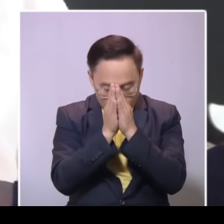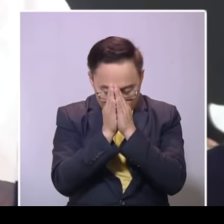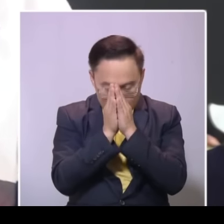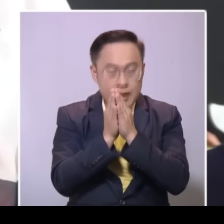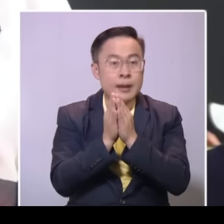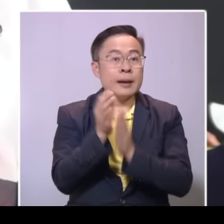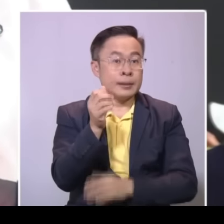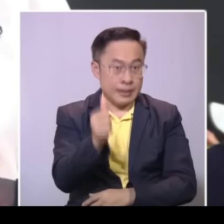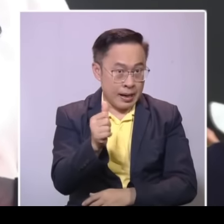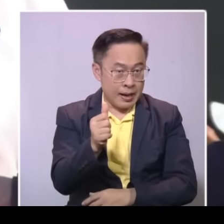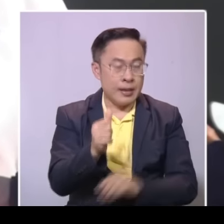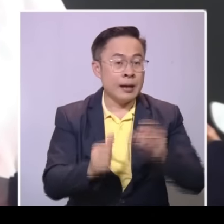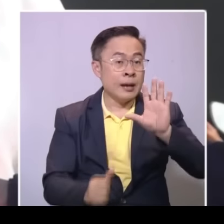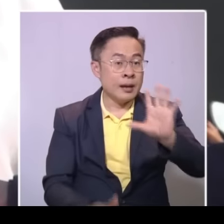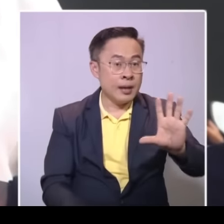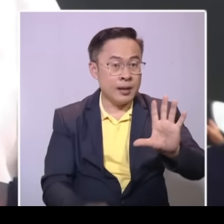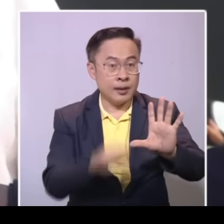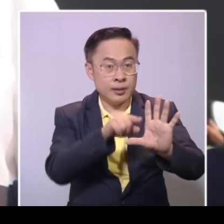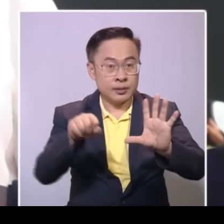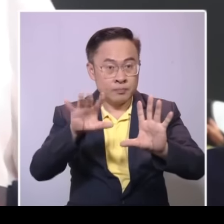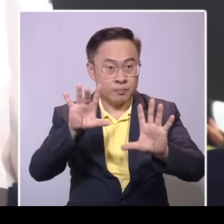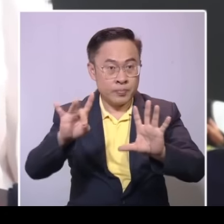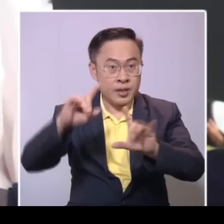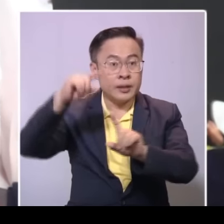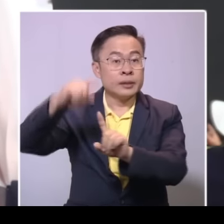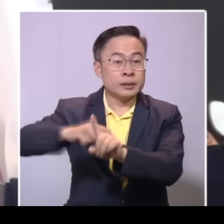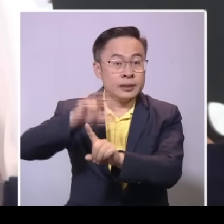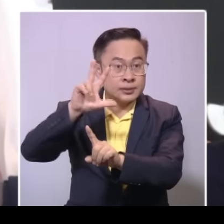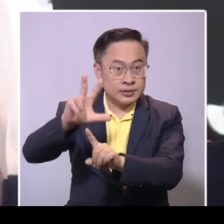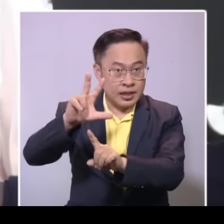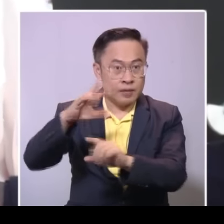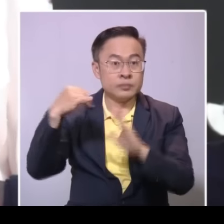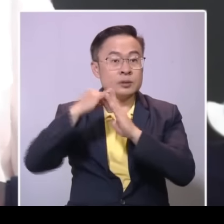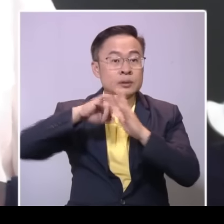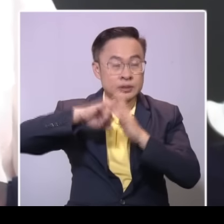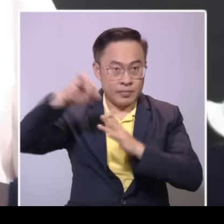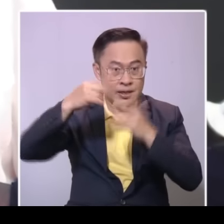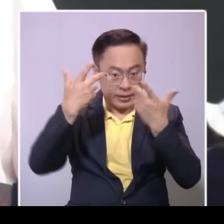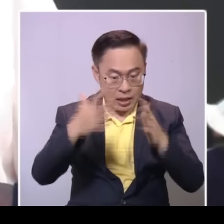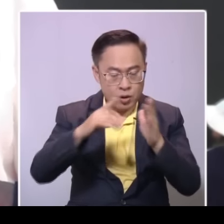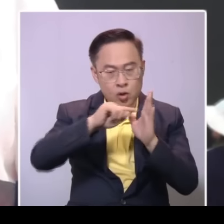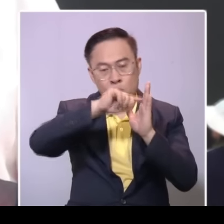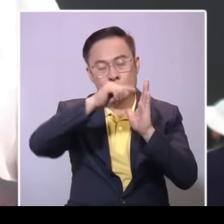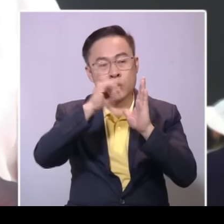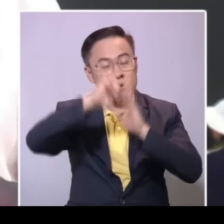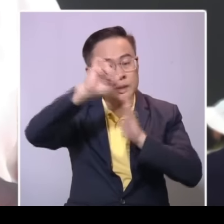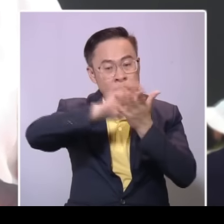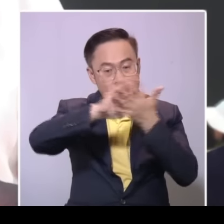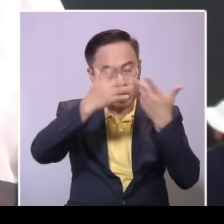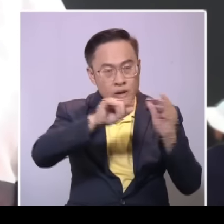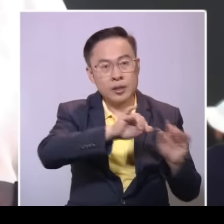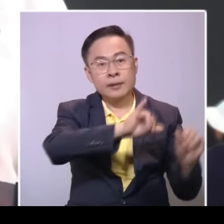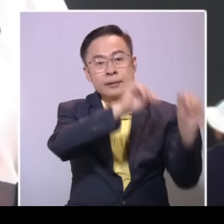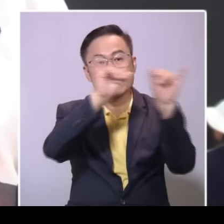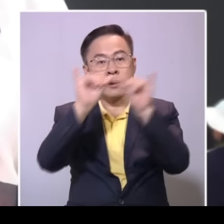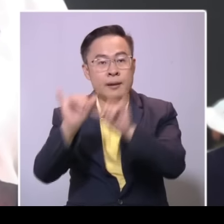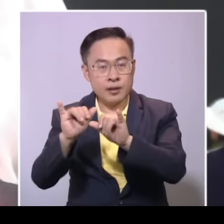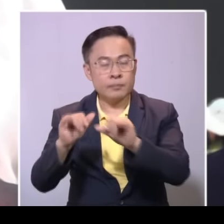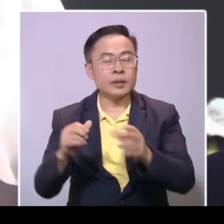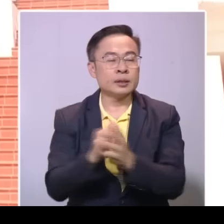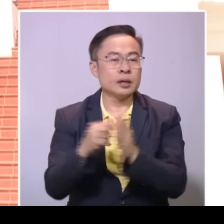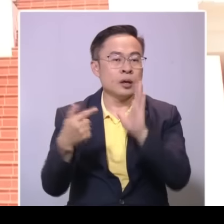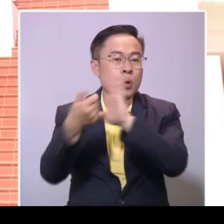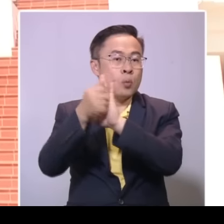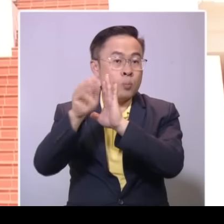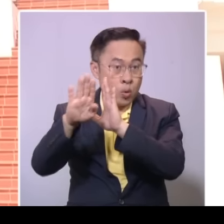8นะคะที่จังหวัดเชียงใหม่และหลังจากนั้นก็จะมีการอัญเชิญนะคะเสด็จไปณจังหวัดอุบลราชธานีและจังหวัดกระบี่ต่อไปค่ะ